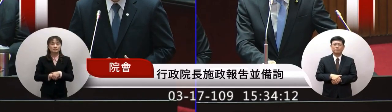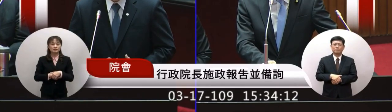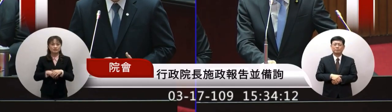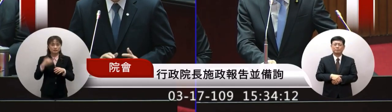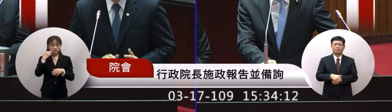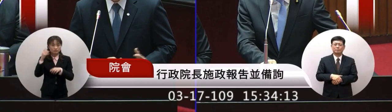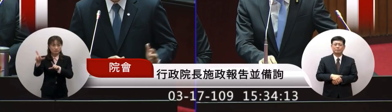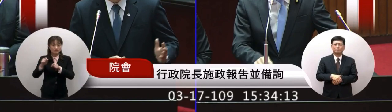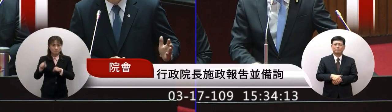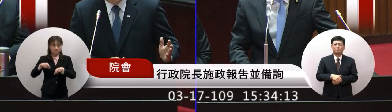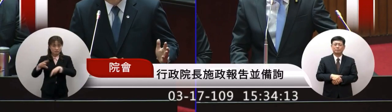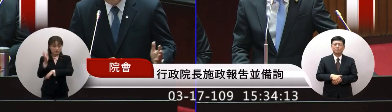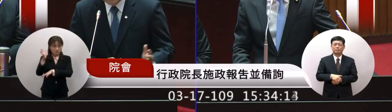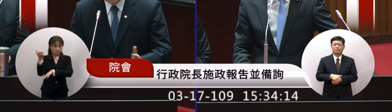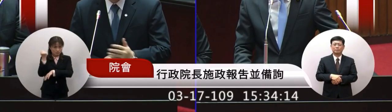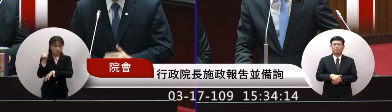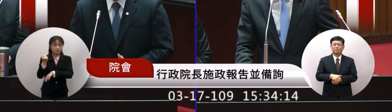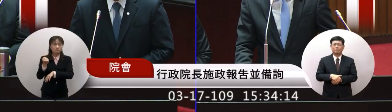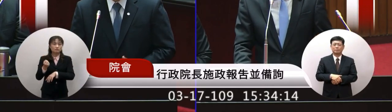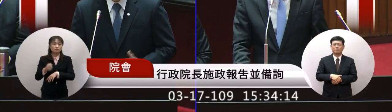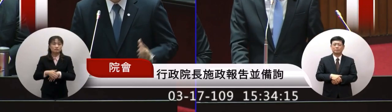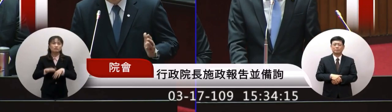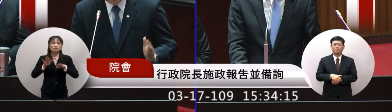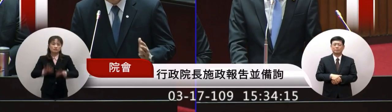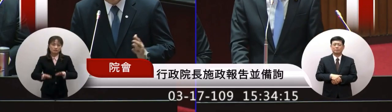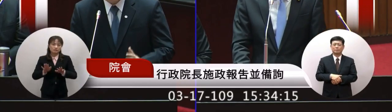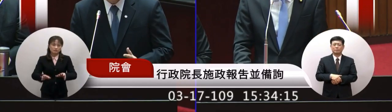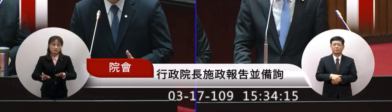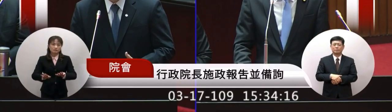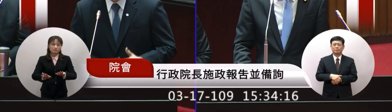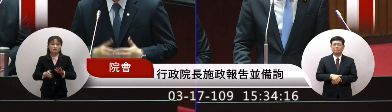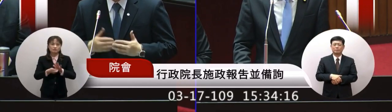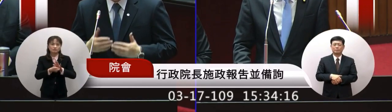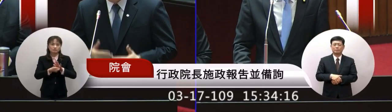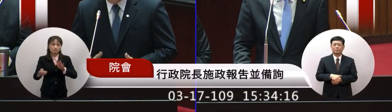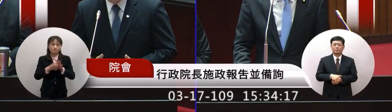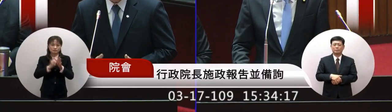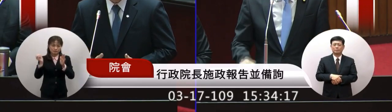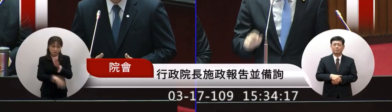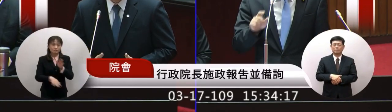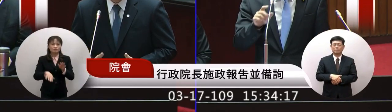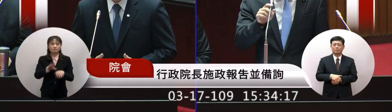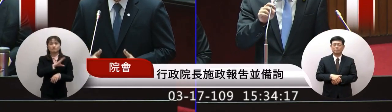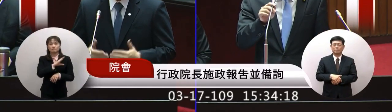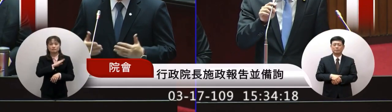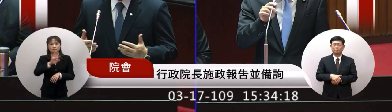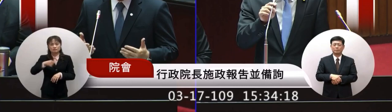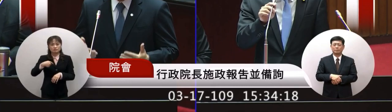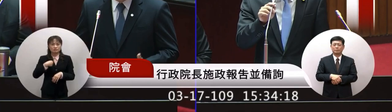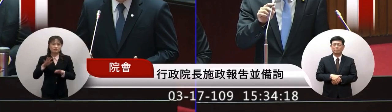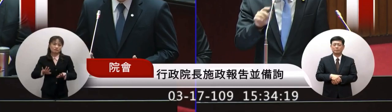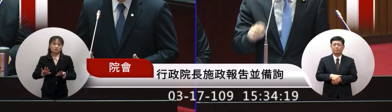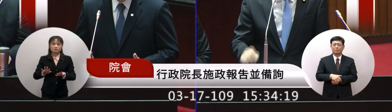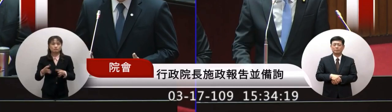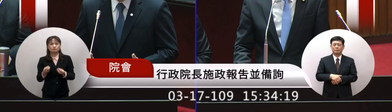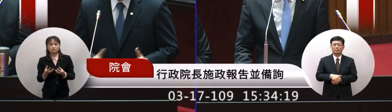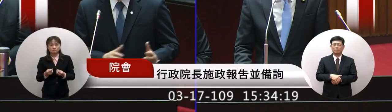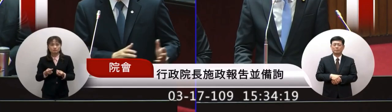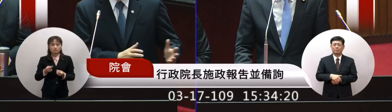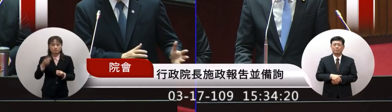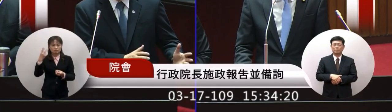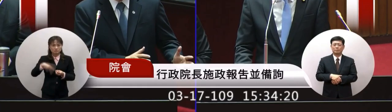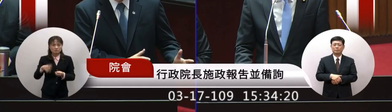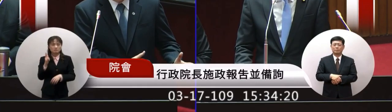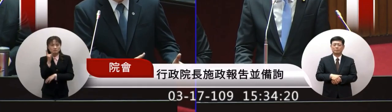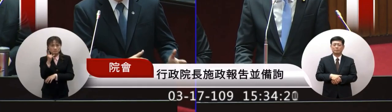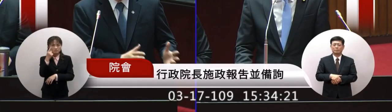行政权，我们就是可以现在就可以推动执行，但是我们也兼顾法理情，好，因为既然只差几天，好，所以我们